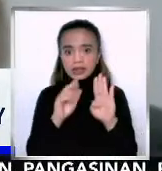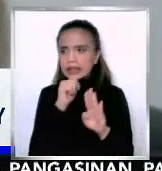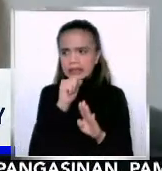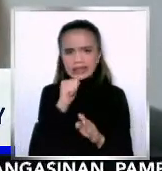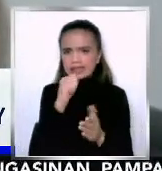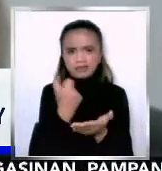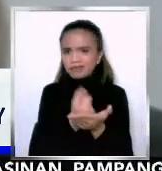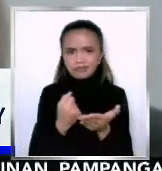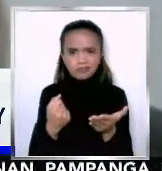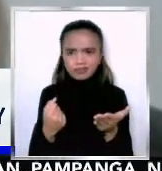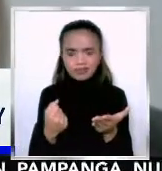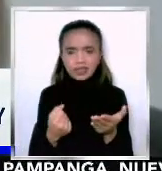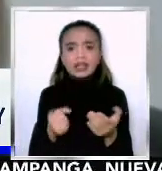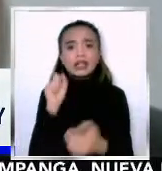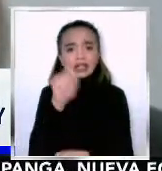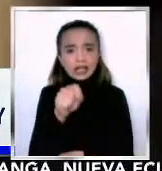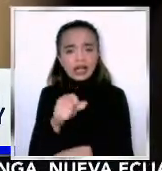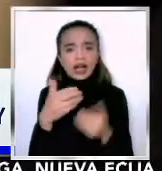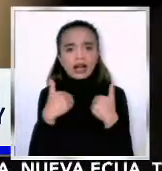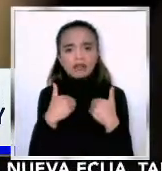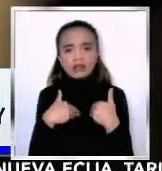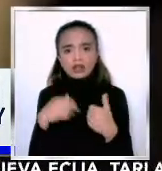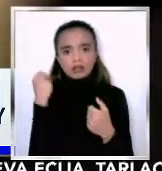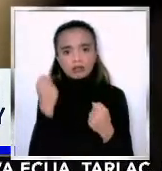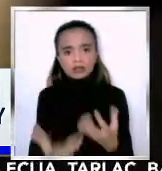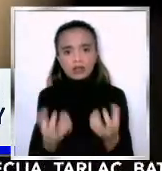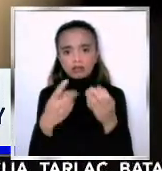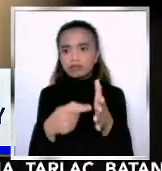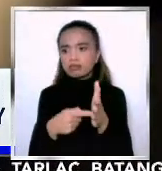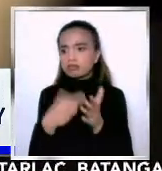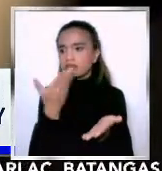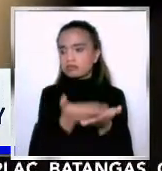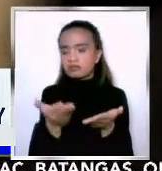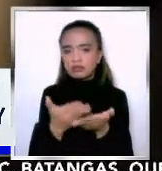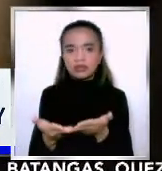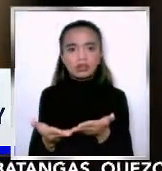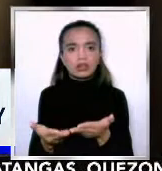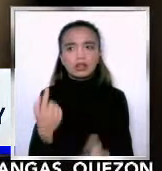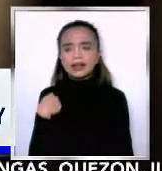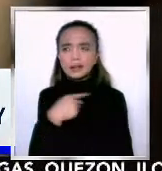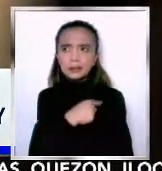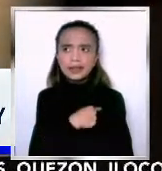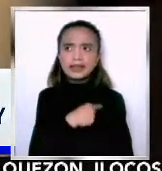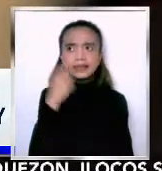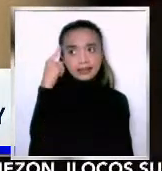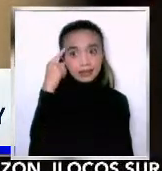lang talaga po ng overwhelming demand. We were anticipating na over the weekend